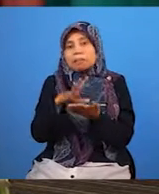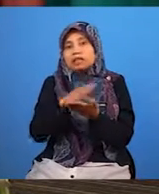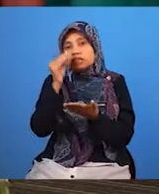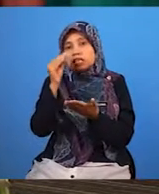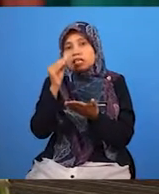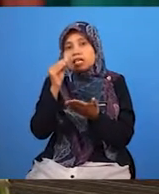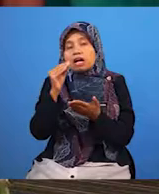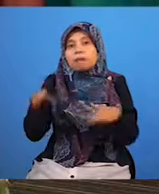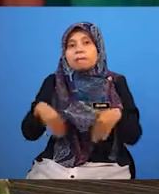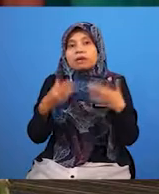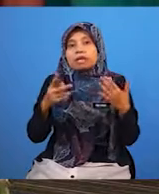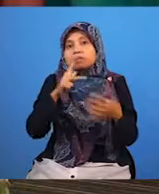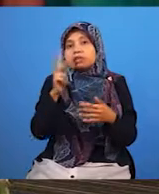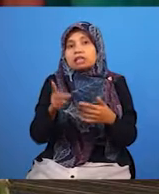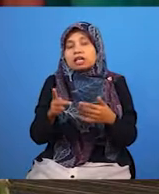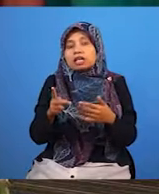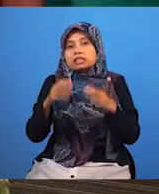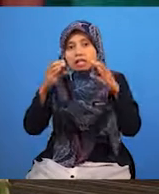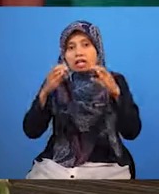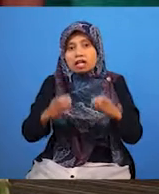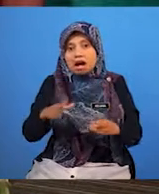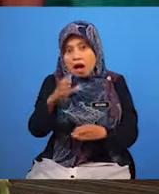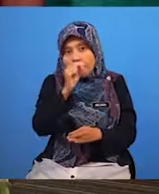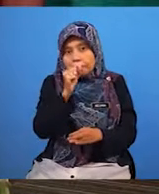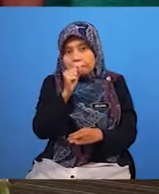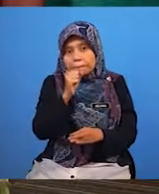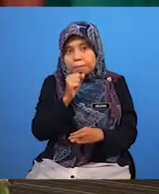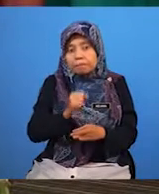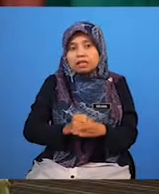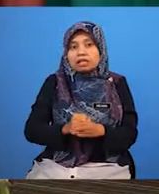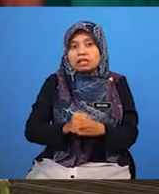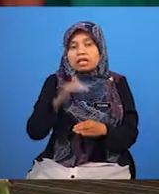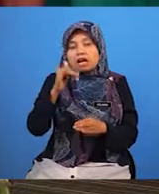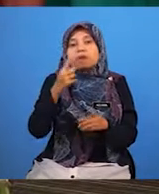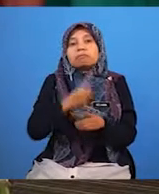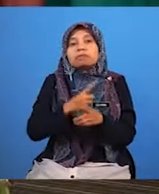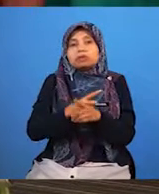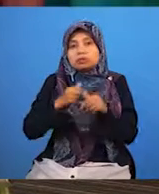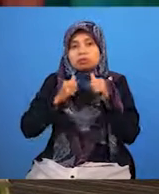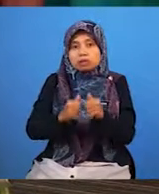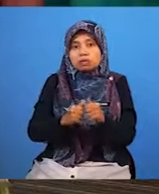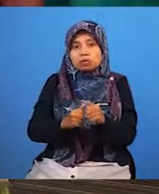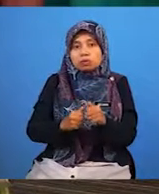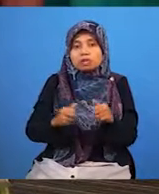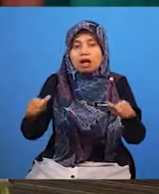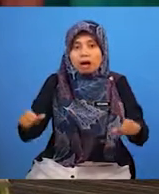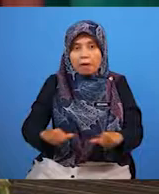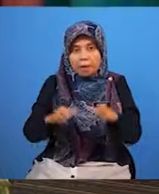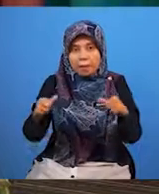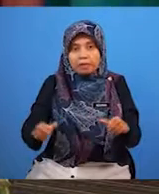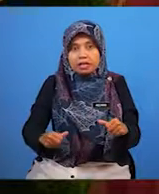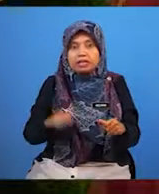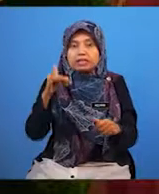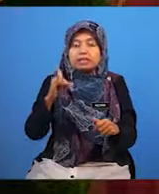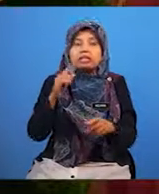mempelajari bagaimanakah kaedah mengambil sampel air ternakan yang betul mengikut amalan aquaculture yang